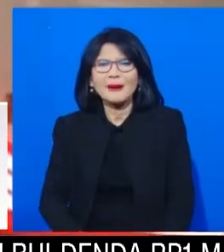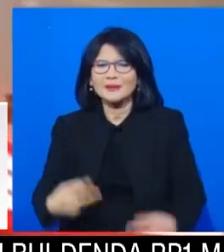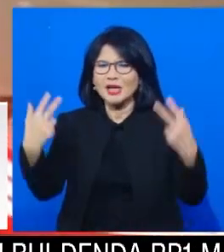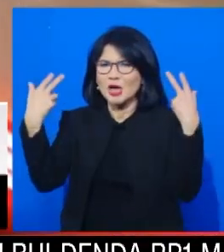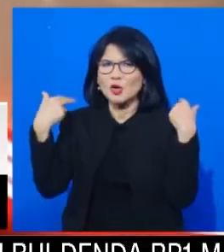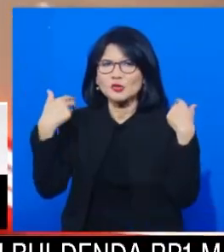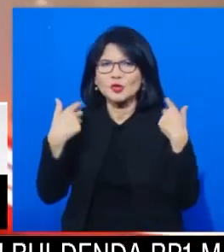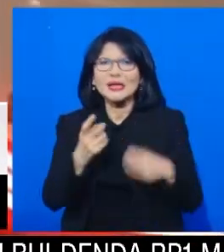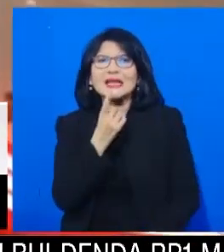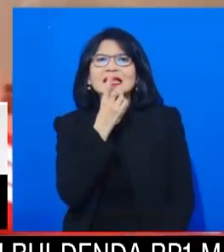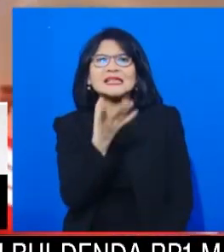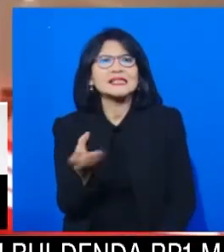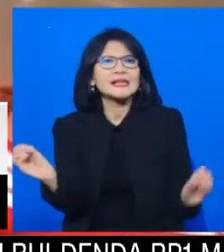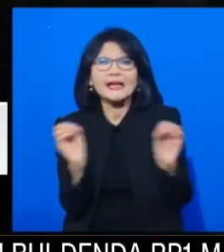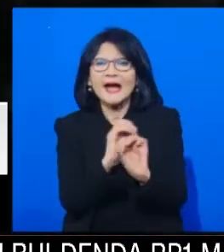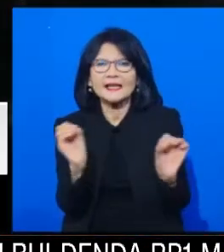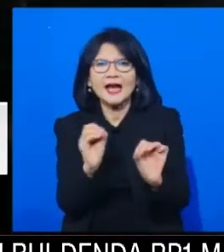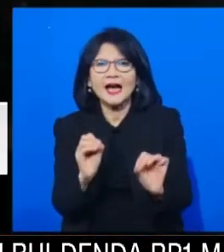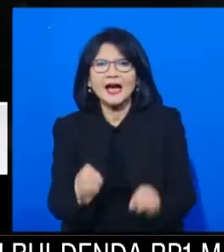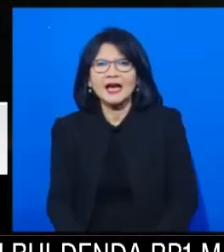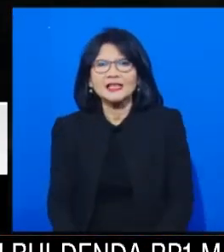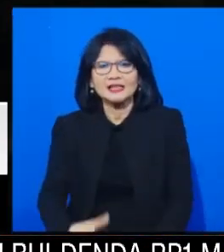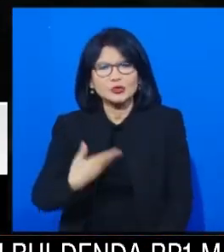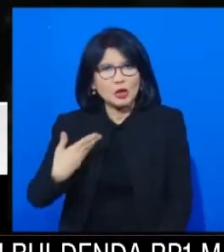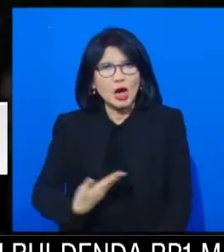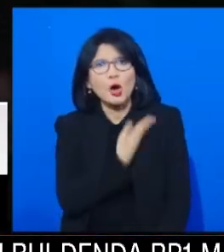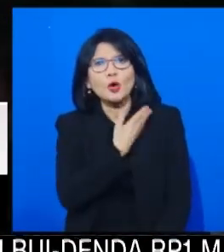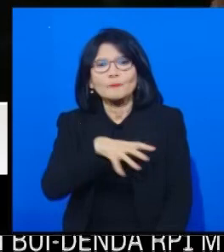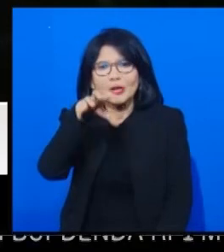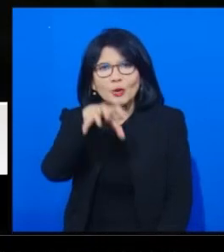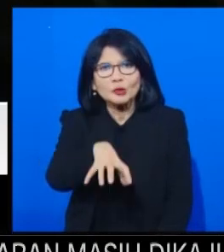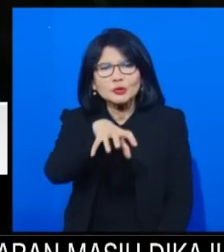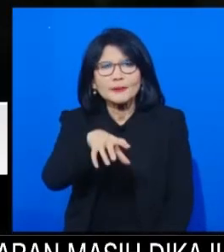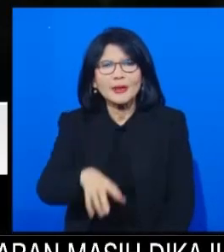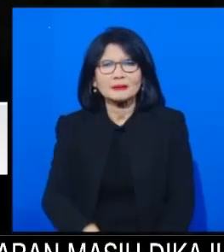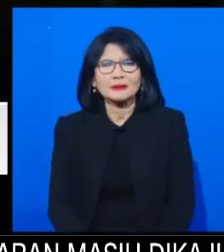diduga belum memiliki izin lengkap berikut kondisi korban saat berada di lokasi konser.